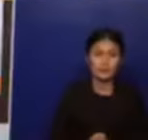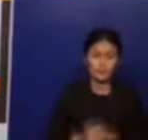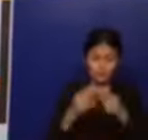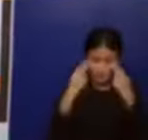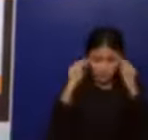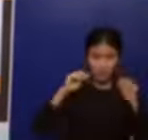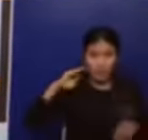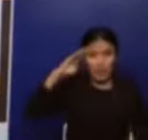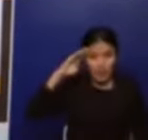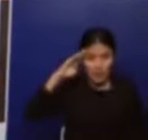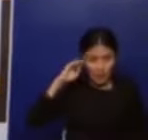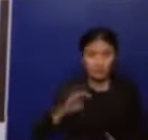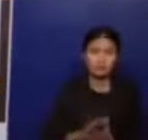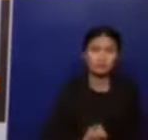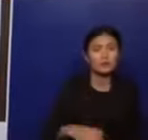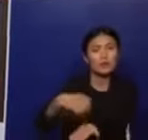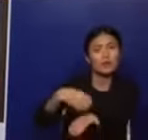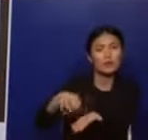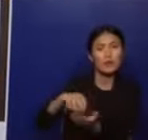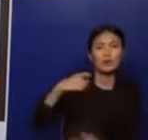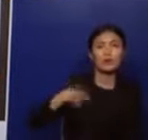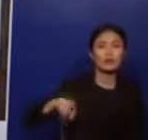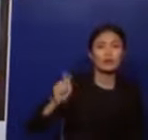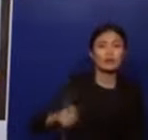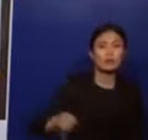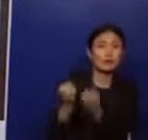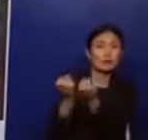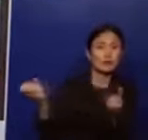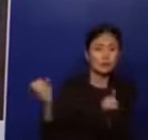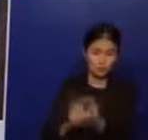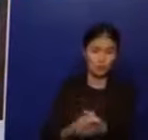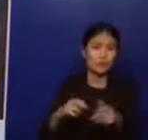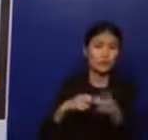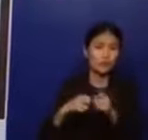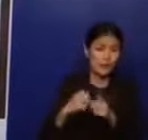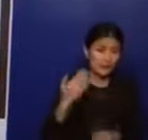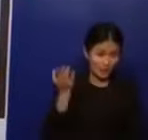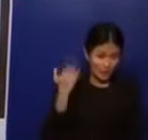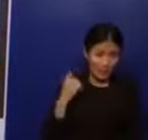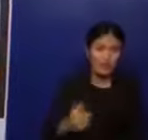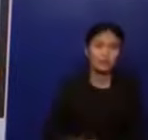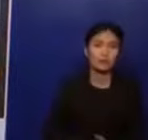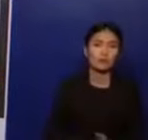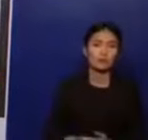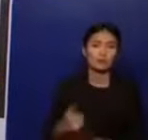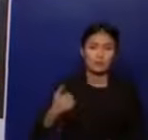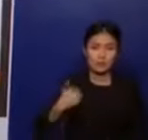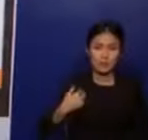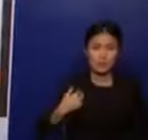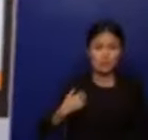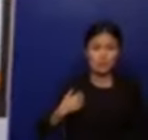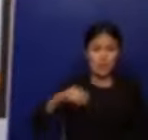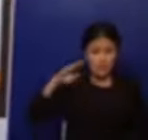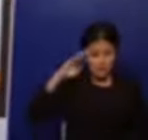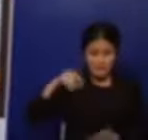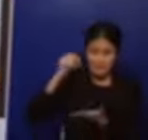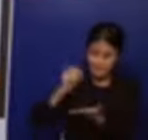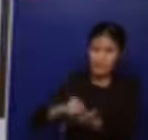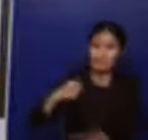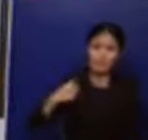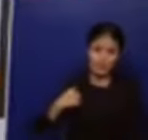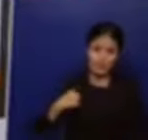ทธ์จันทร์โอชาที่ให้การต่อศาลรัฐธรรมนูญในคดีที่ผ่านมานะคะมีลายเซ็นของพลเอกประยุทธ์จันทร์โอชาอยู่ด้วยนะ